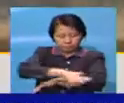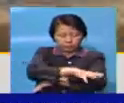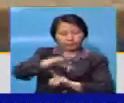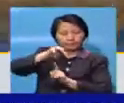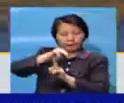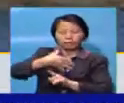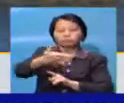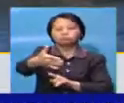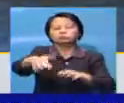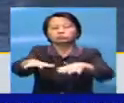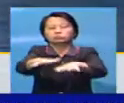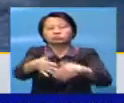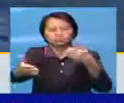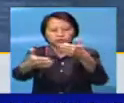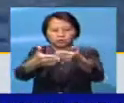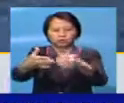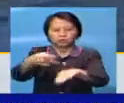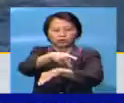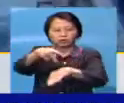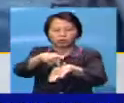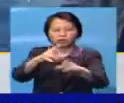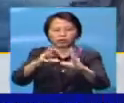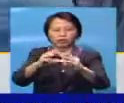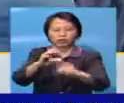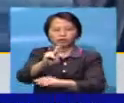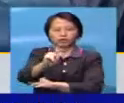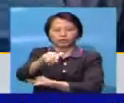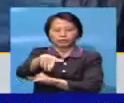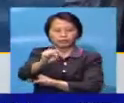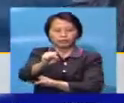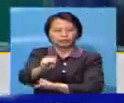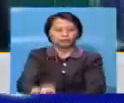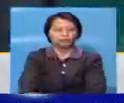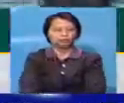itu berhampiran dengan Pulau Kapas.